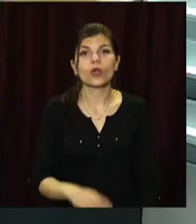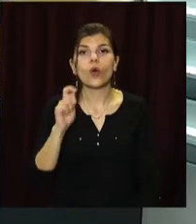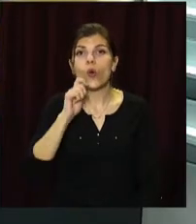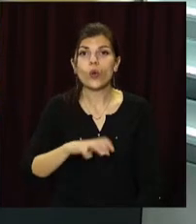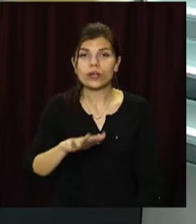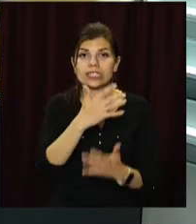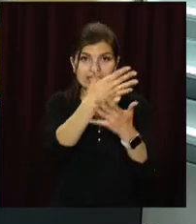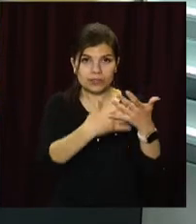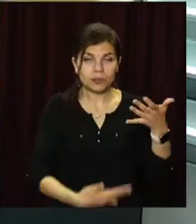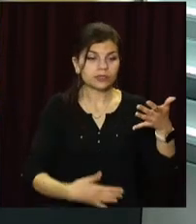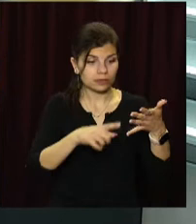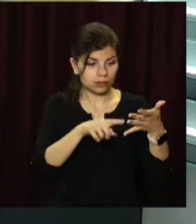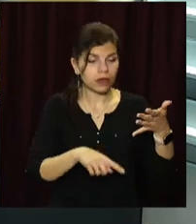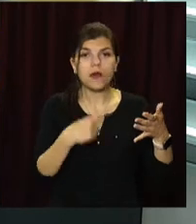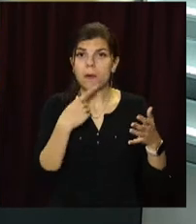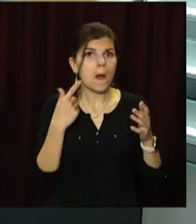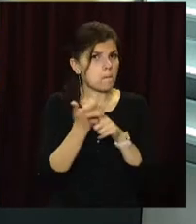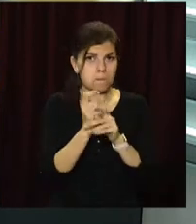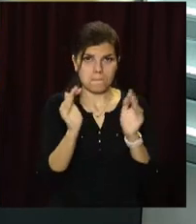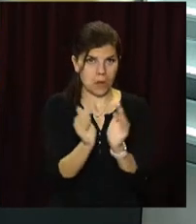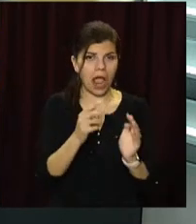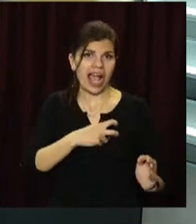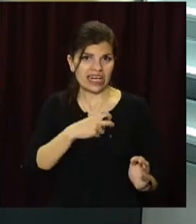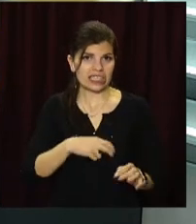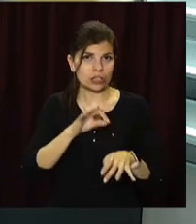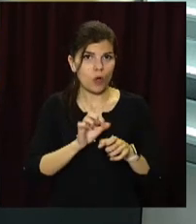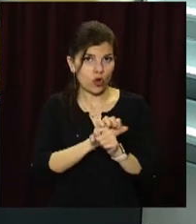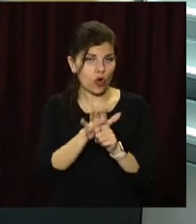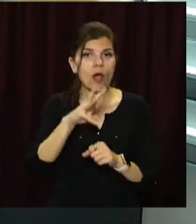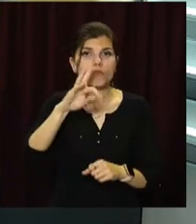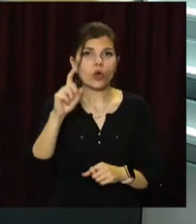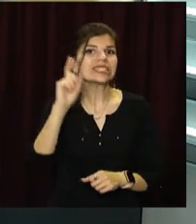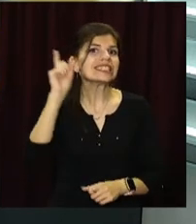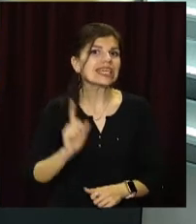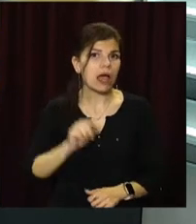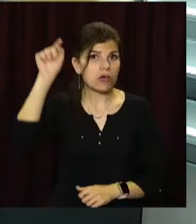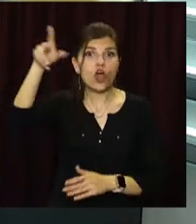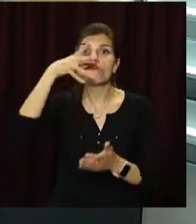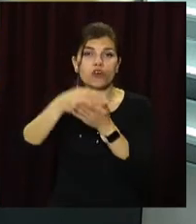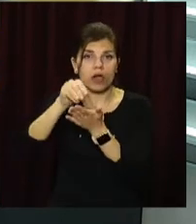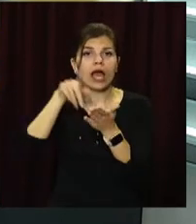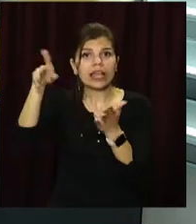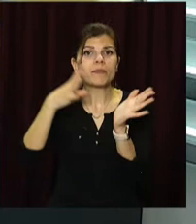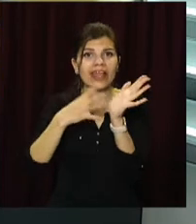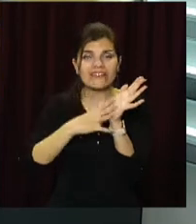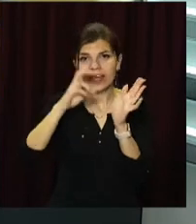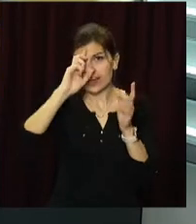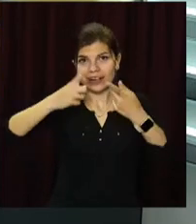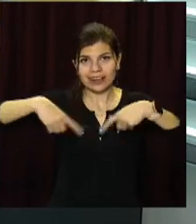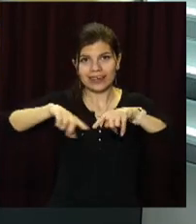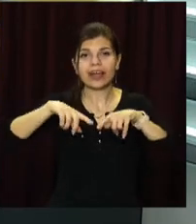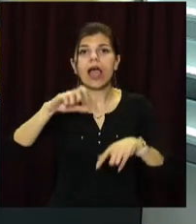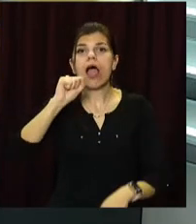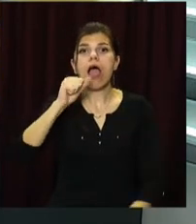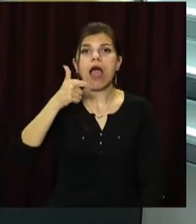Україна у списку країн з максимальним ризиком COVID-19. Його склало МОЗ Ізраїлю. Там 9 країн. Окрім нашої держави –